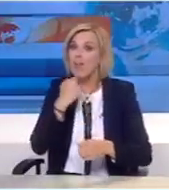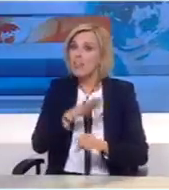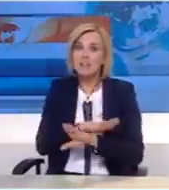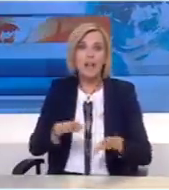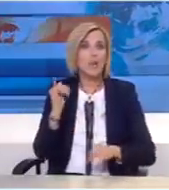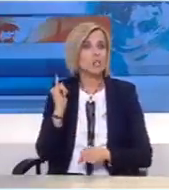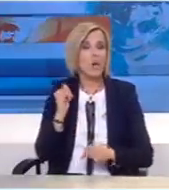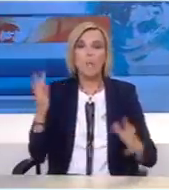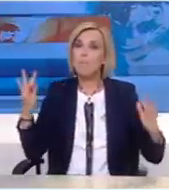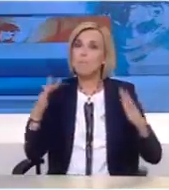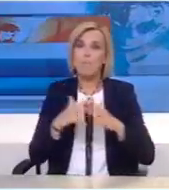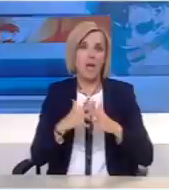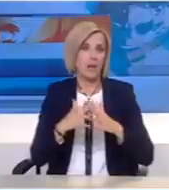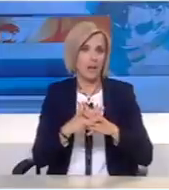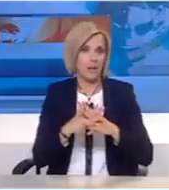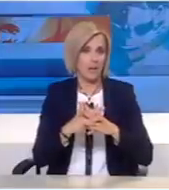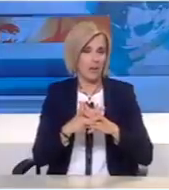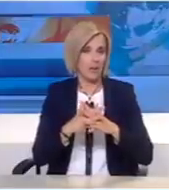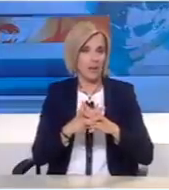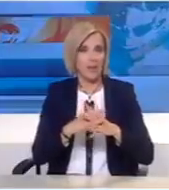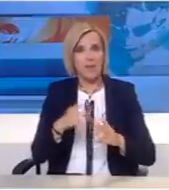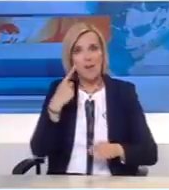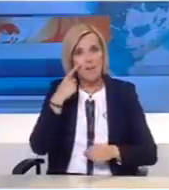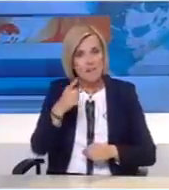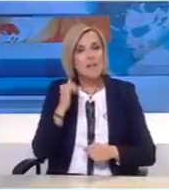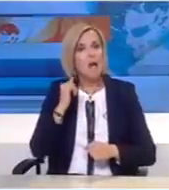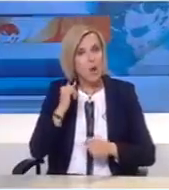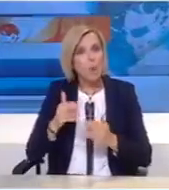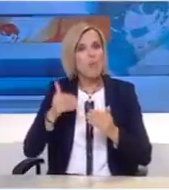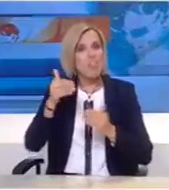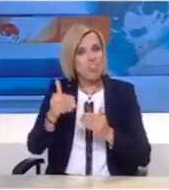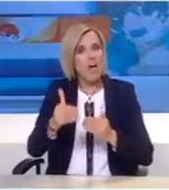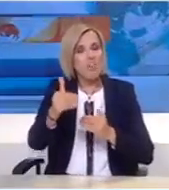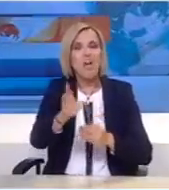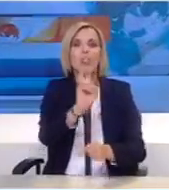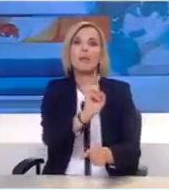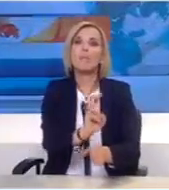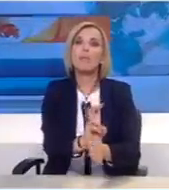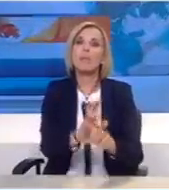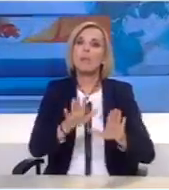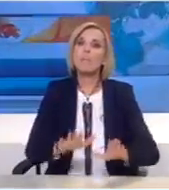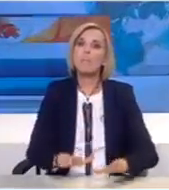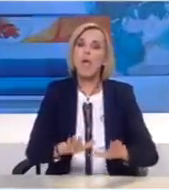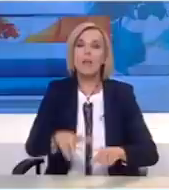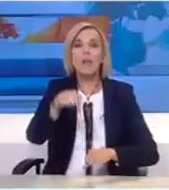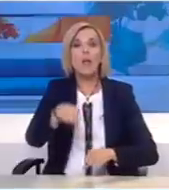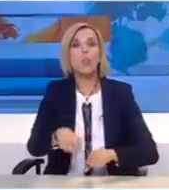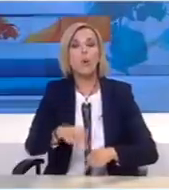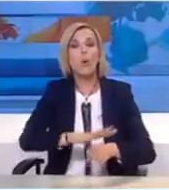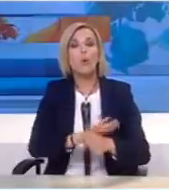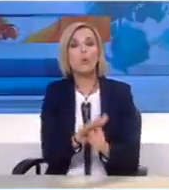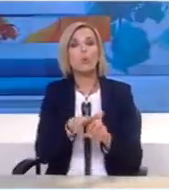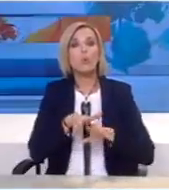η μάχη μας με αυτόν τον ιό ακόμα. Και φαίνεται ότι θα είναι εδώ για αρκετό καιρό ακόμα. Πρέπει να είμαστε αυτή τη στιγμή, αλλάζουν οι κανόνες, αλλάζει η συμπεριφορά